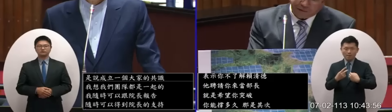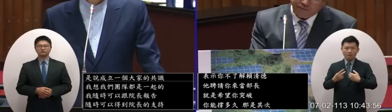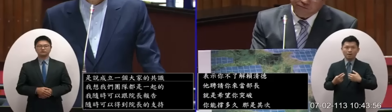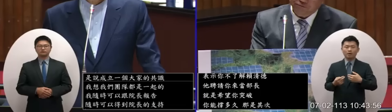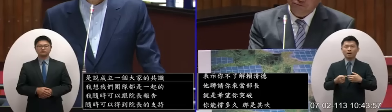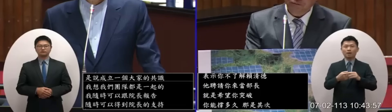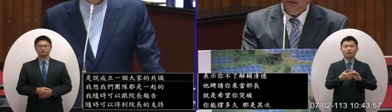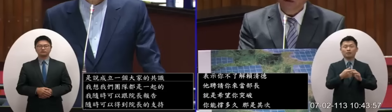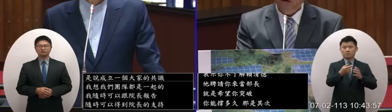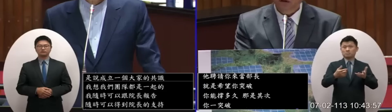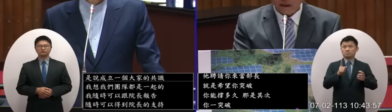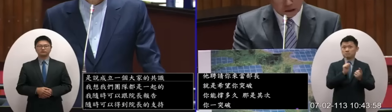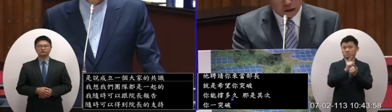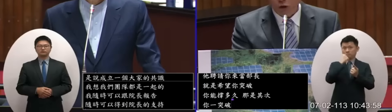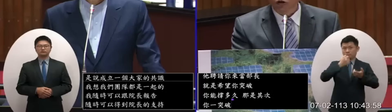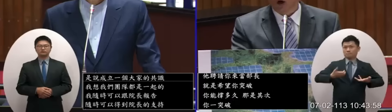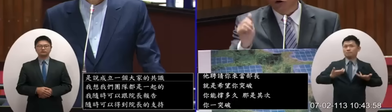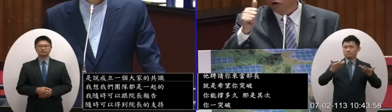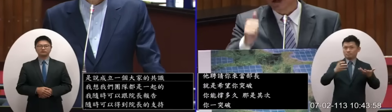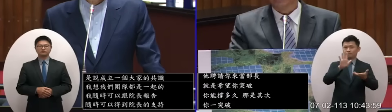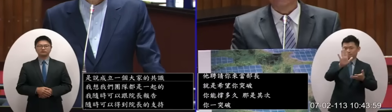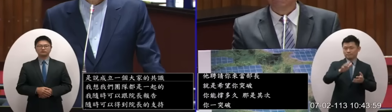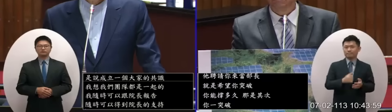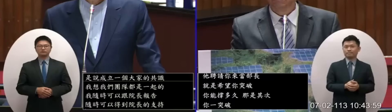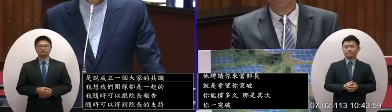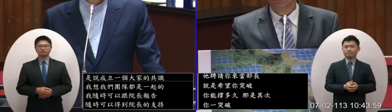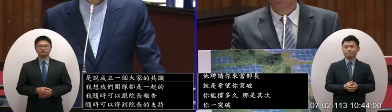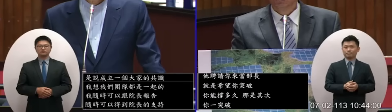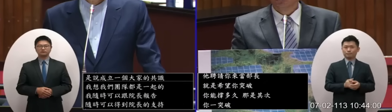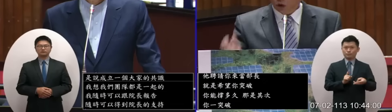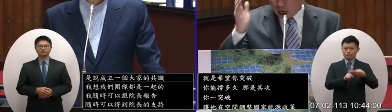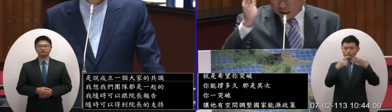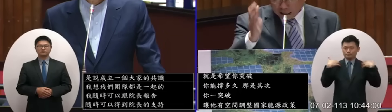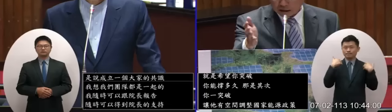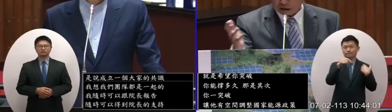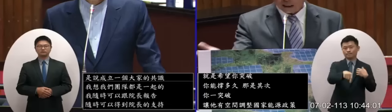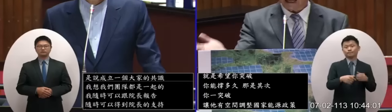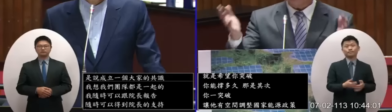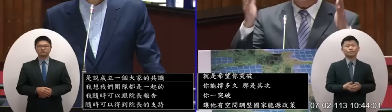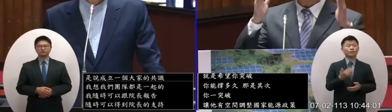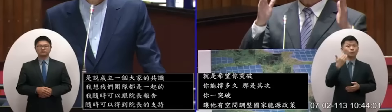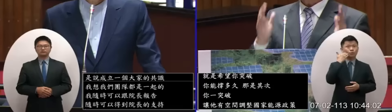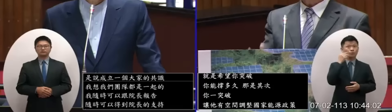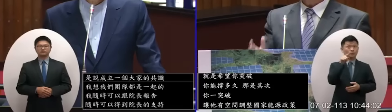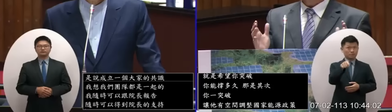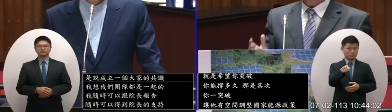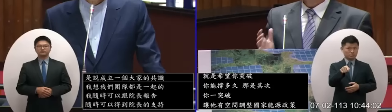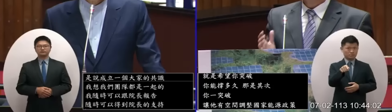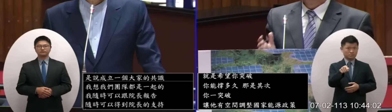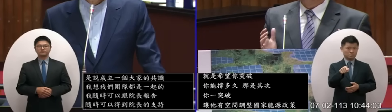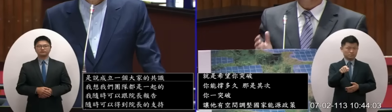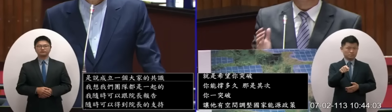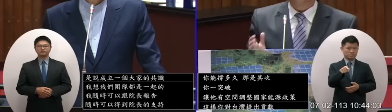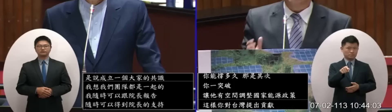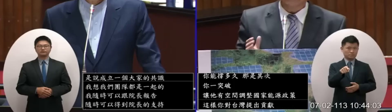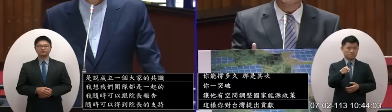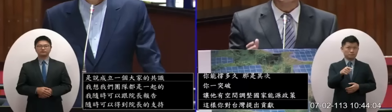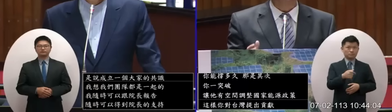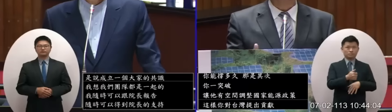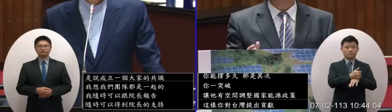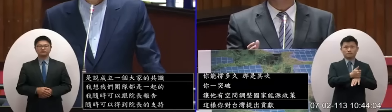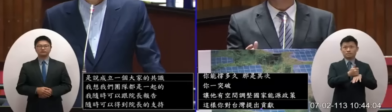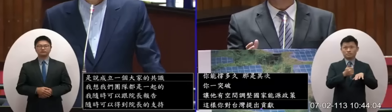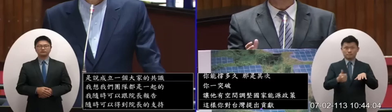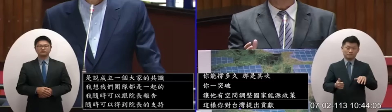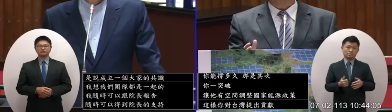献，这是你最大的功能。如果你若是转来去恢复零的新